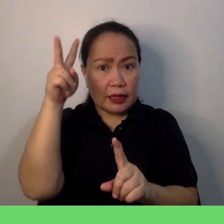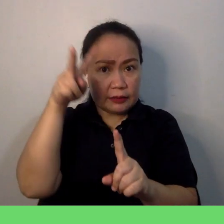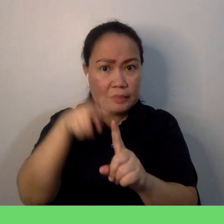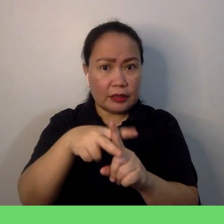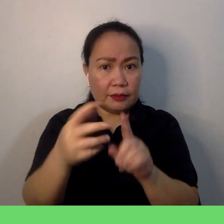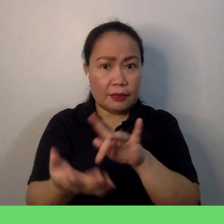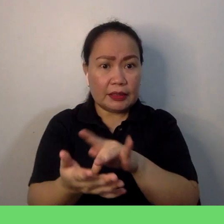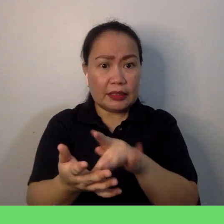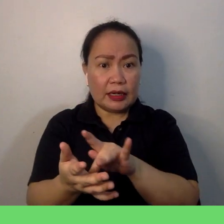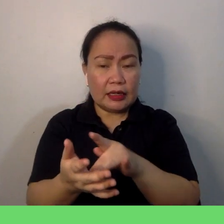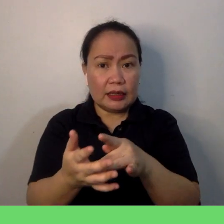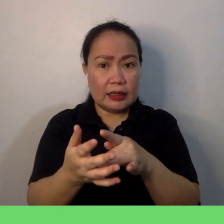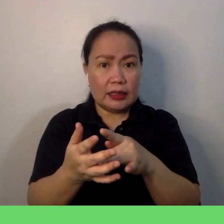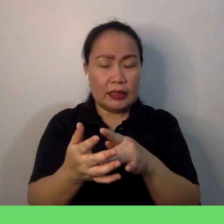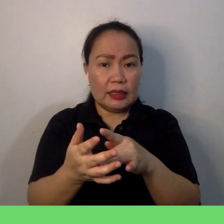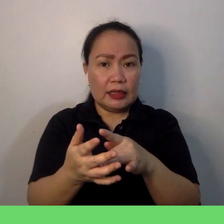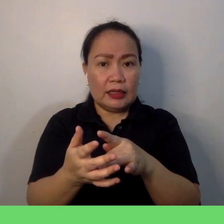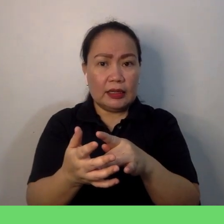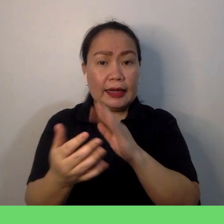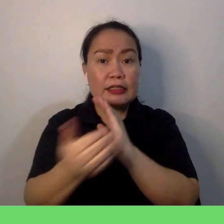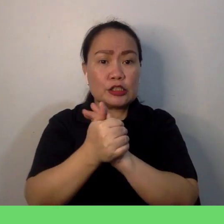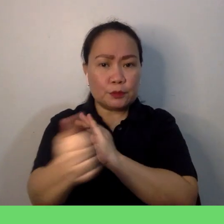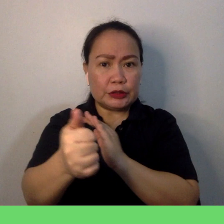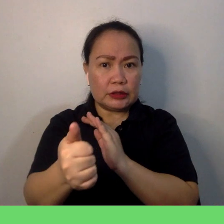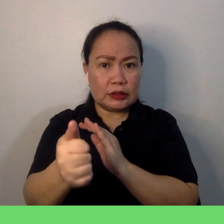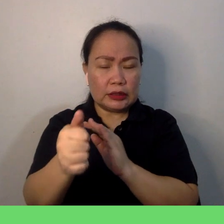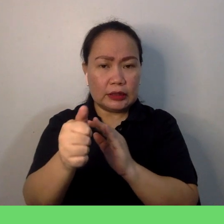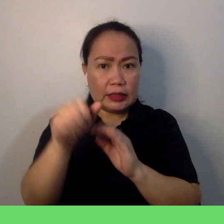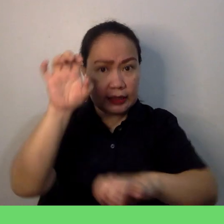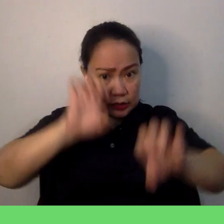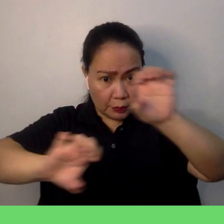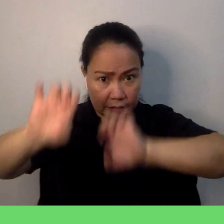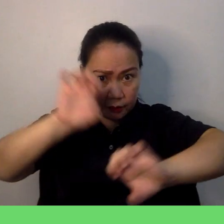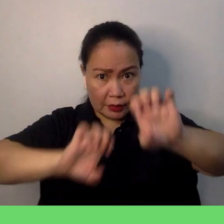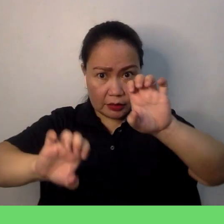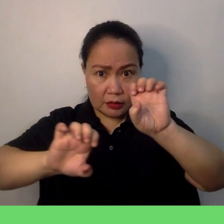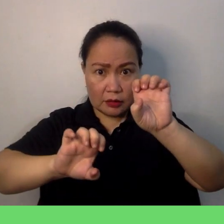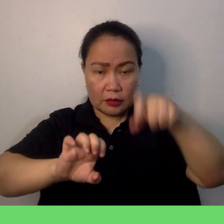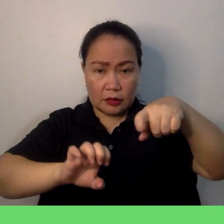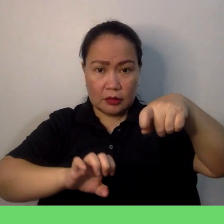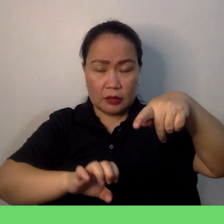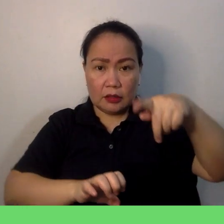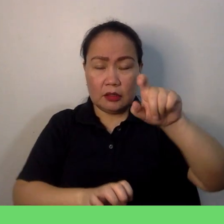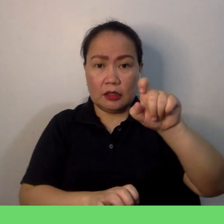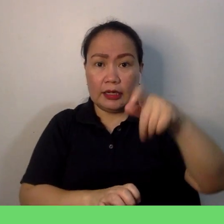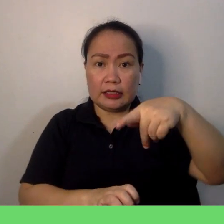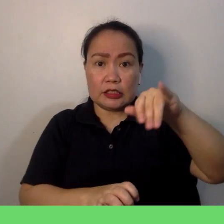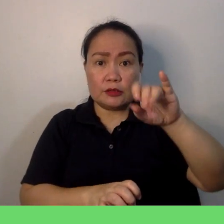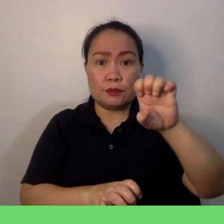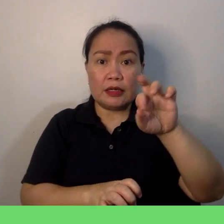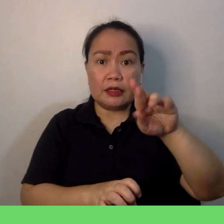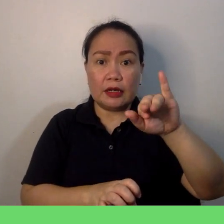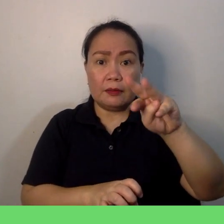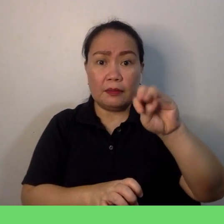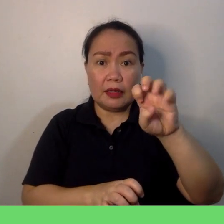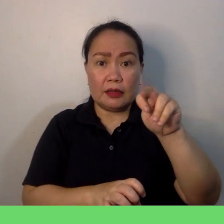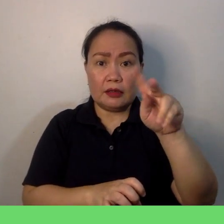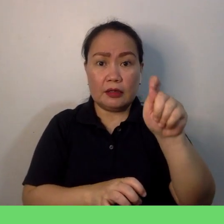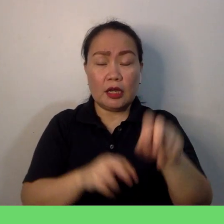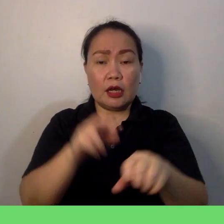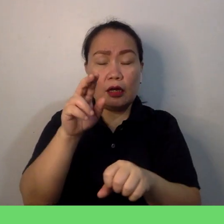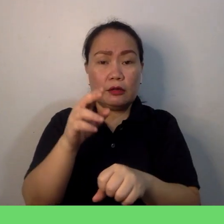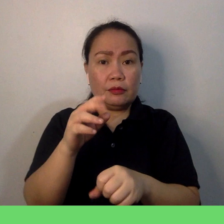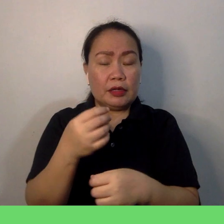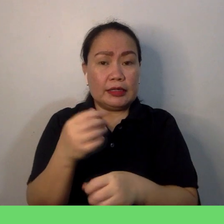sa experiments, sa mga researchers, kapag gagawa sila ng panibagong